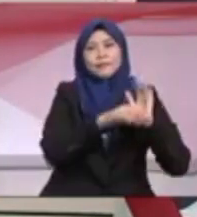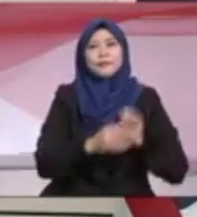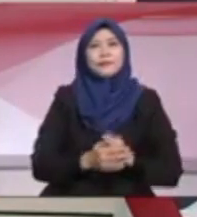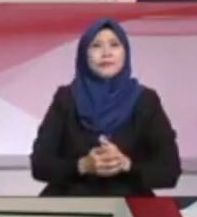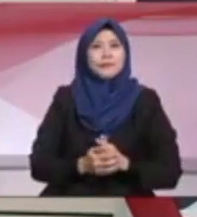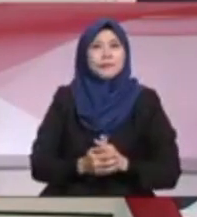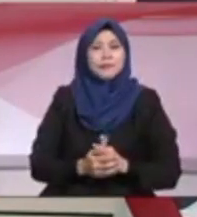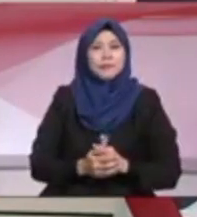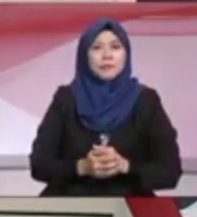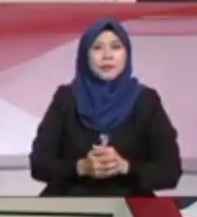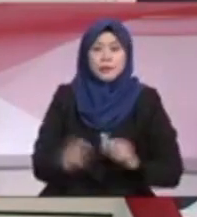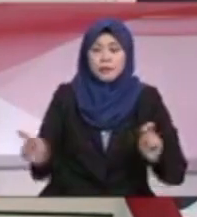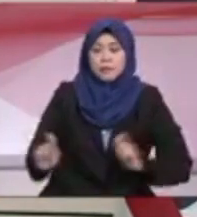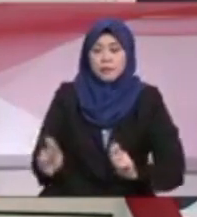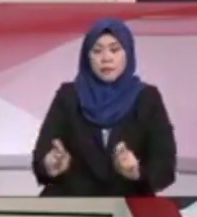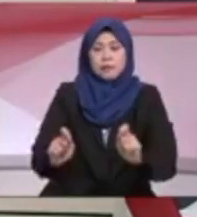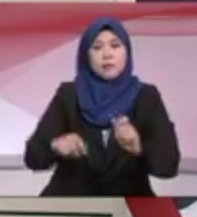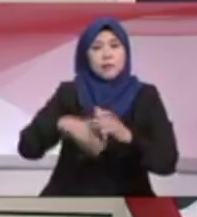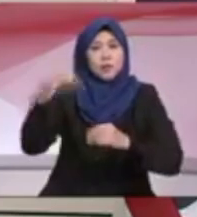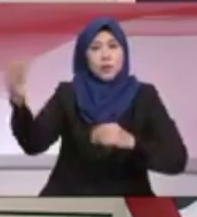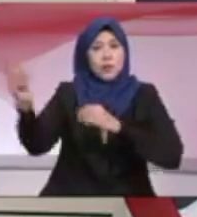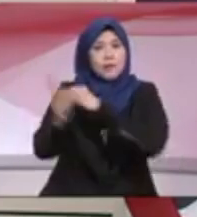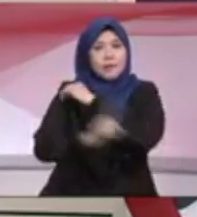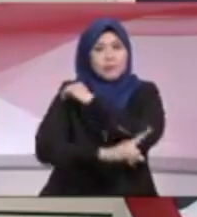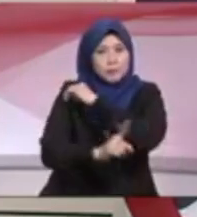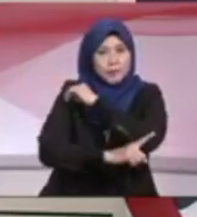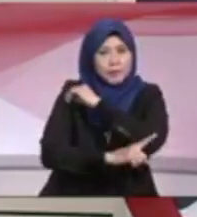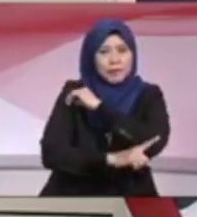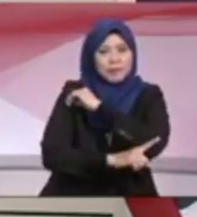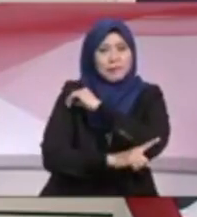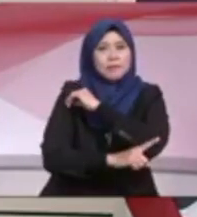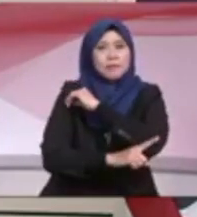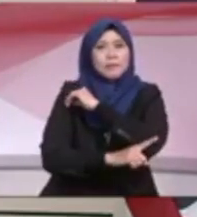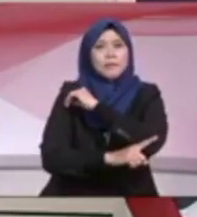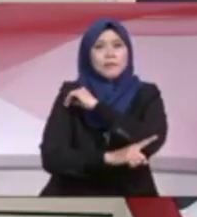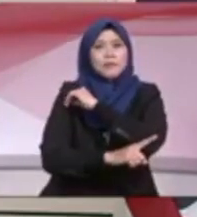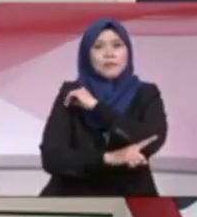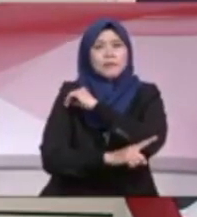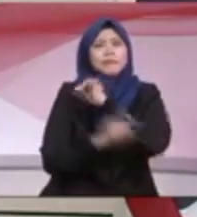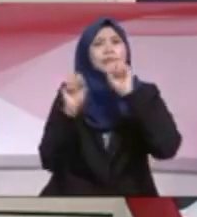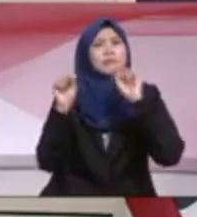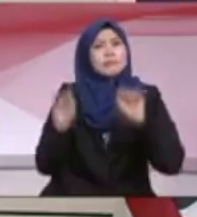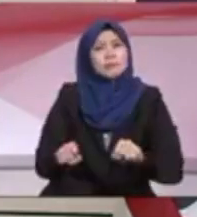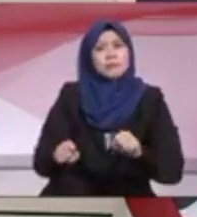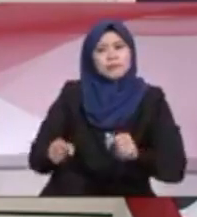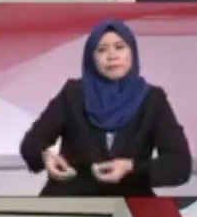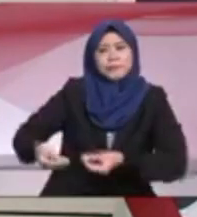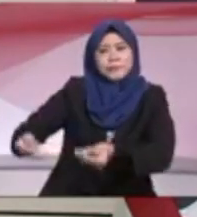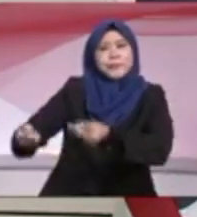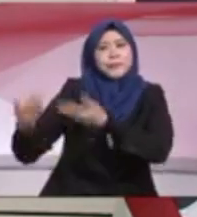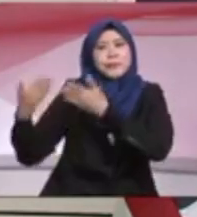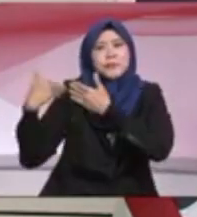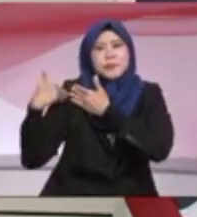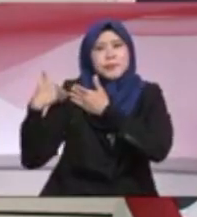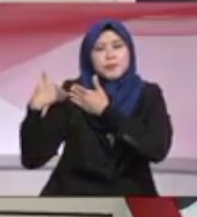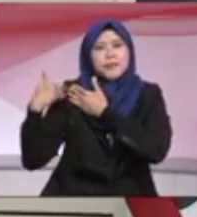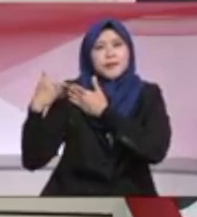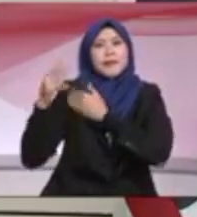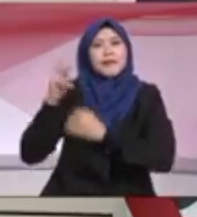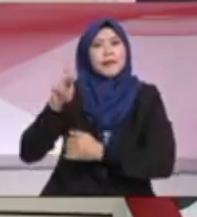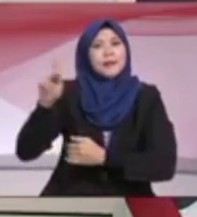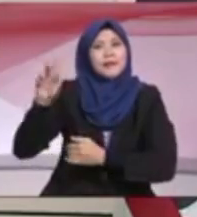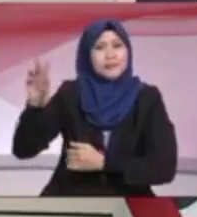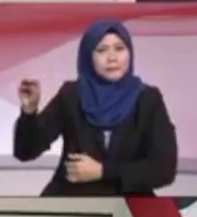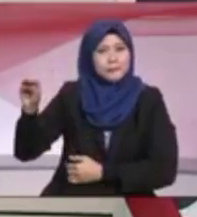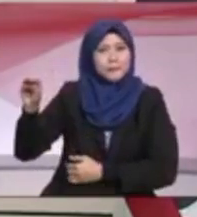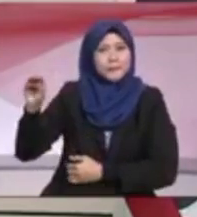Tindakan mengeluarkan compound dan sebagainya boleh diberikan oleh Kementerian